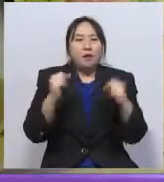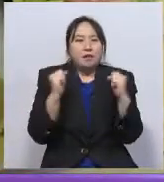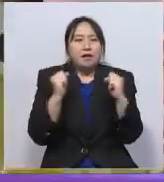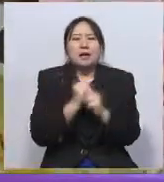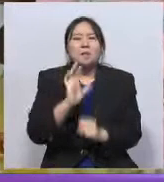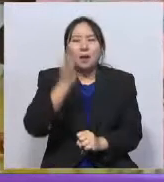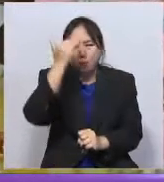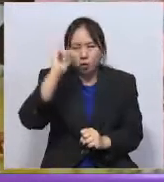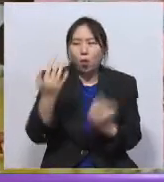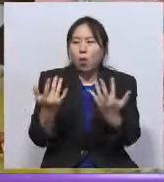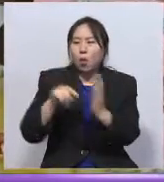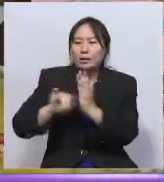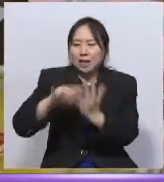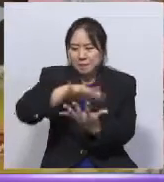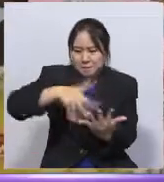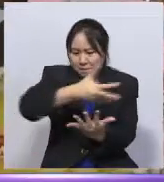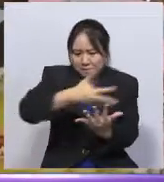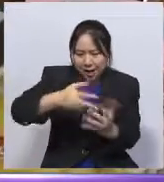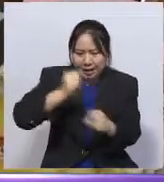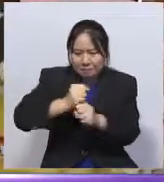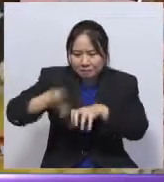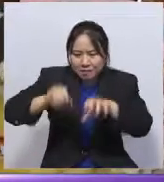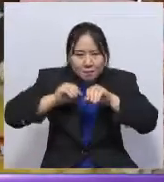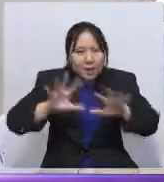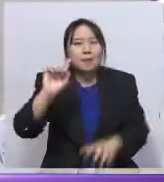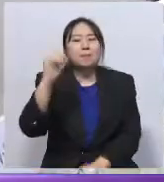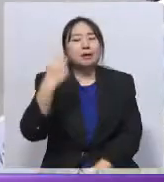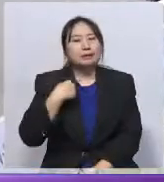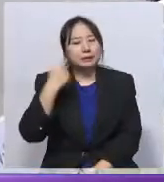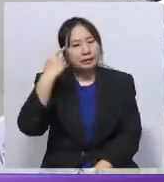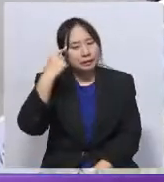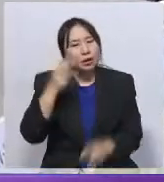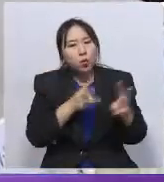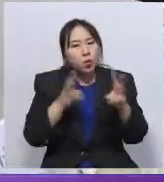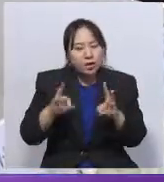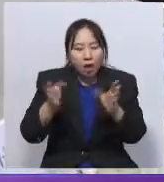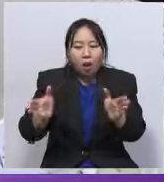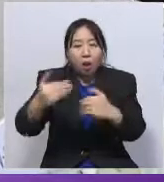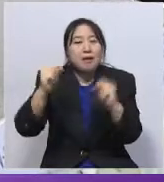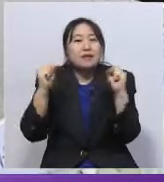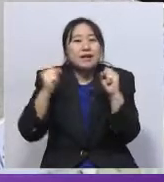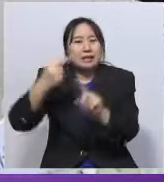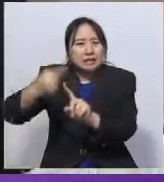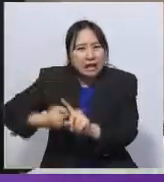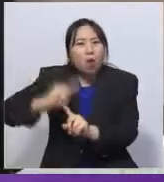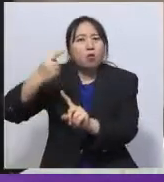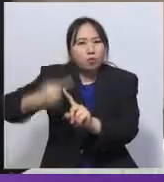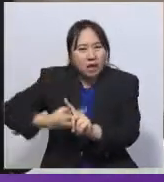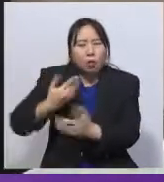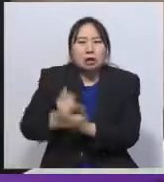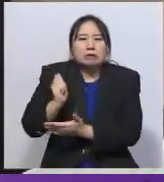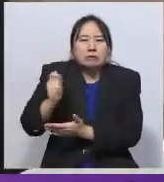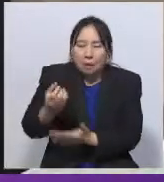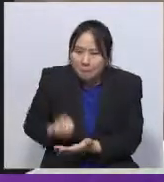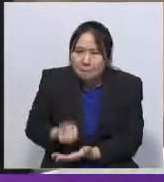าศใช้ผังเมืองจันทบุรีใหม่ทำให้ต้องใช้วิธีการเช่าห้องเย็นเป็นรายเดือนทำให้ต้นทุนเพิ่มขึ้น